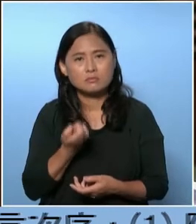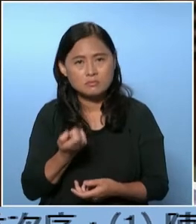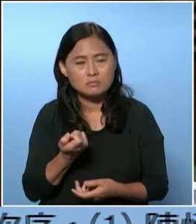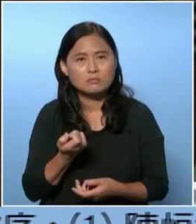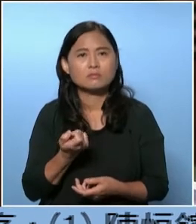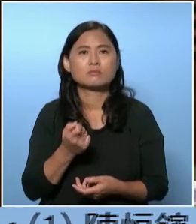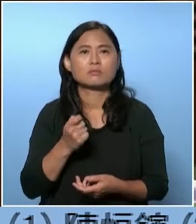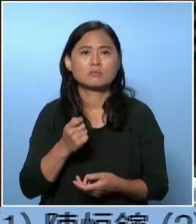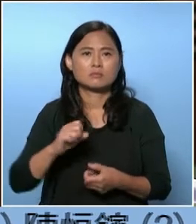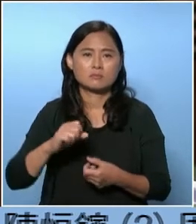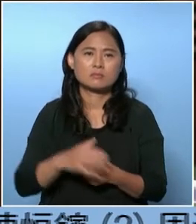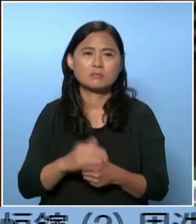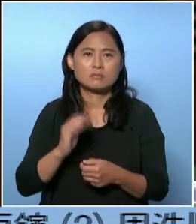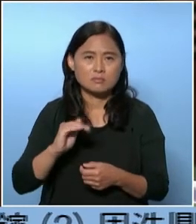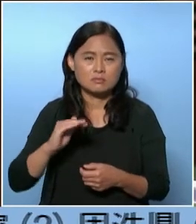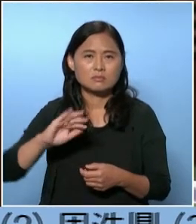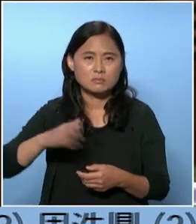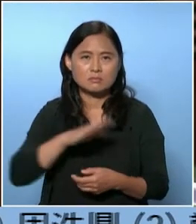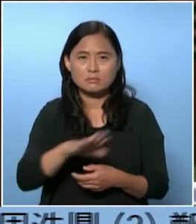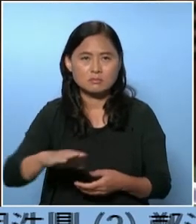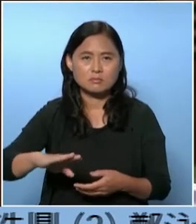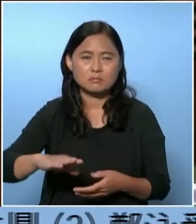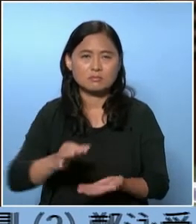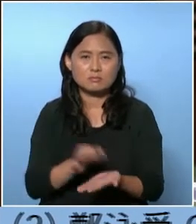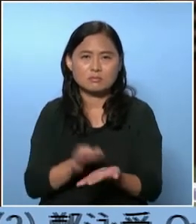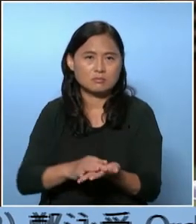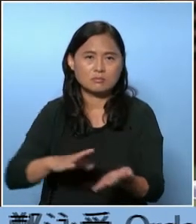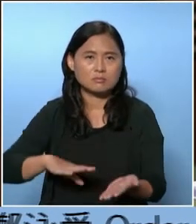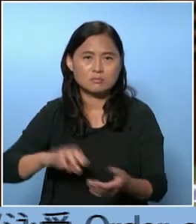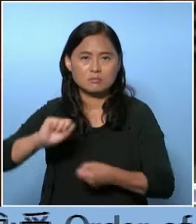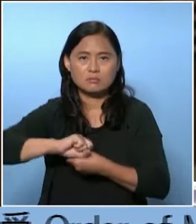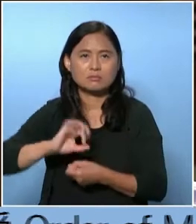於增加泊車位，可謂治標不治本的。